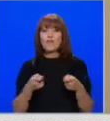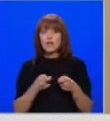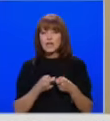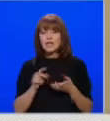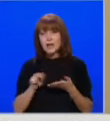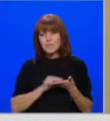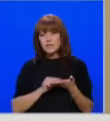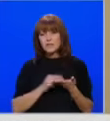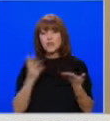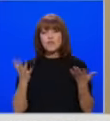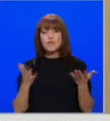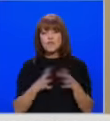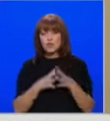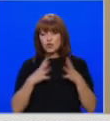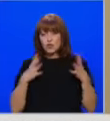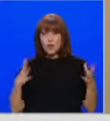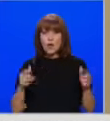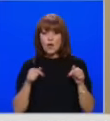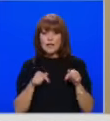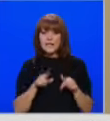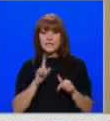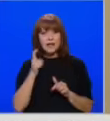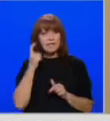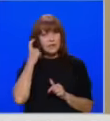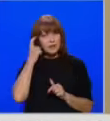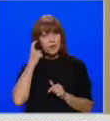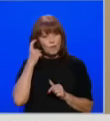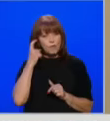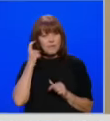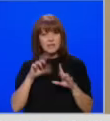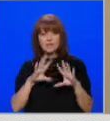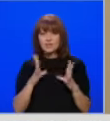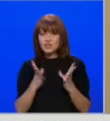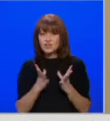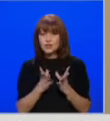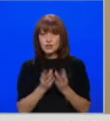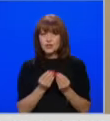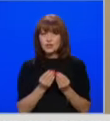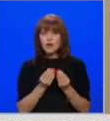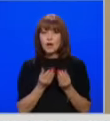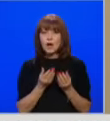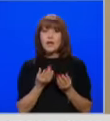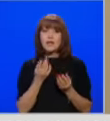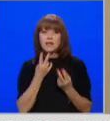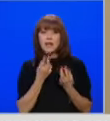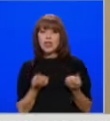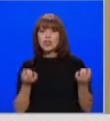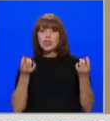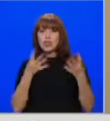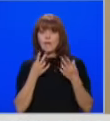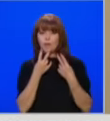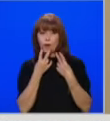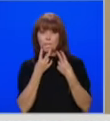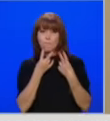много, но днес трябва да преосмислим всичко това и да хвърлим един нов поглед към тази война, да